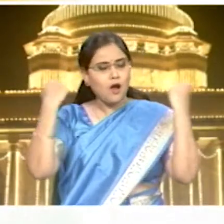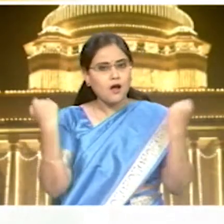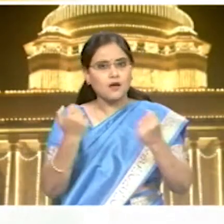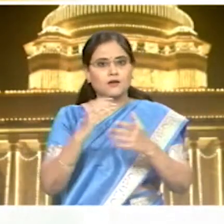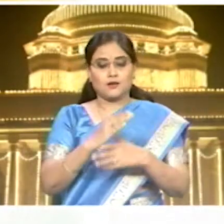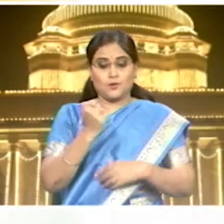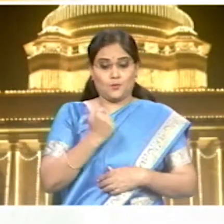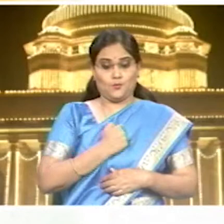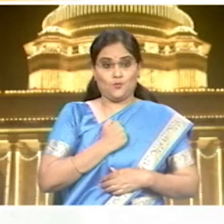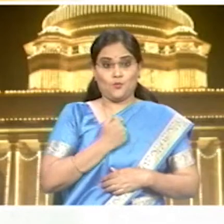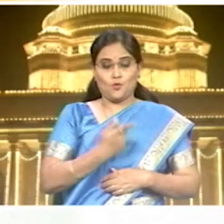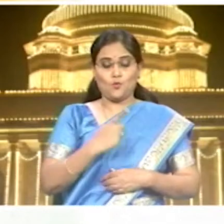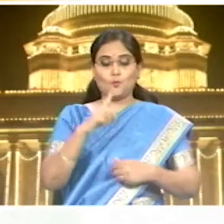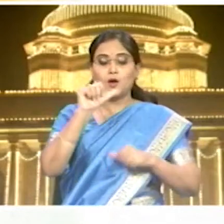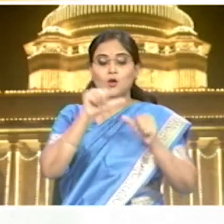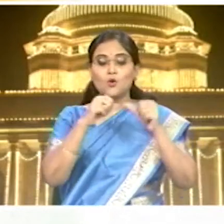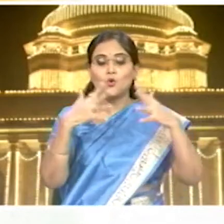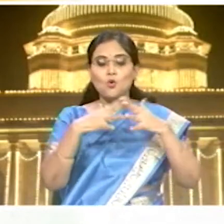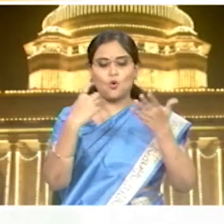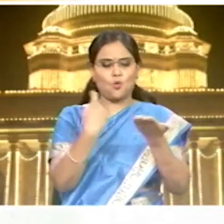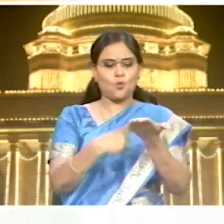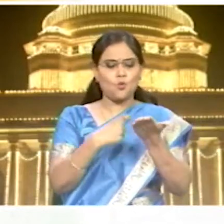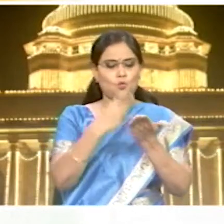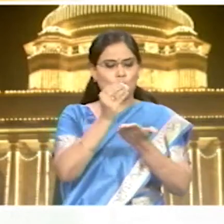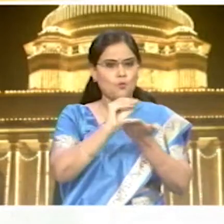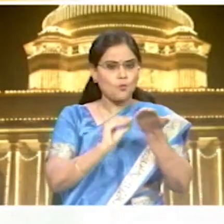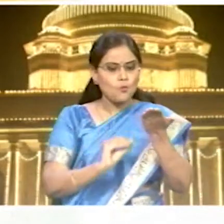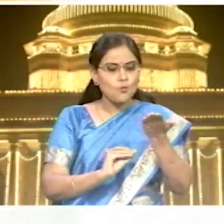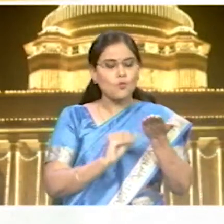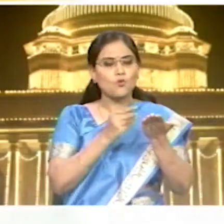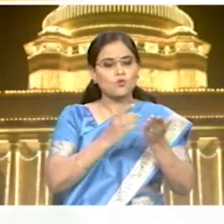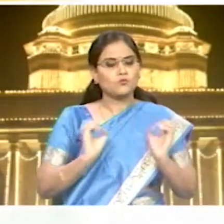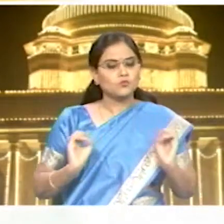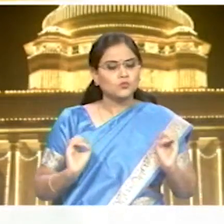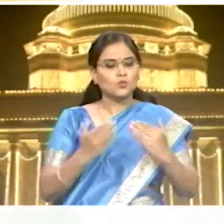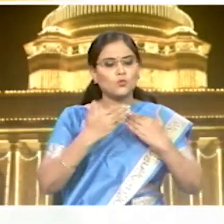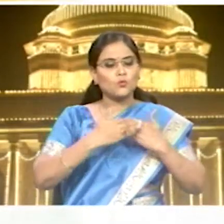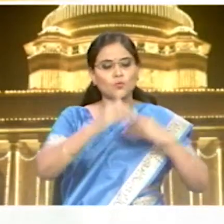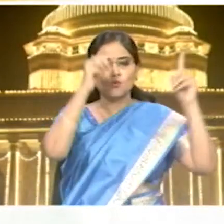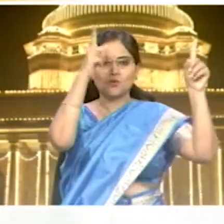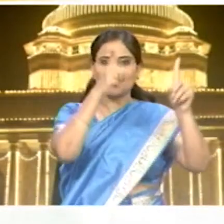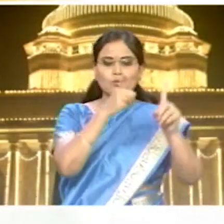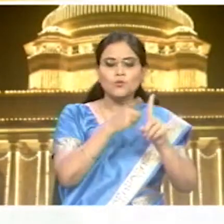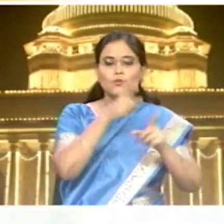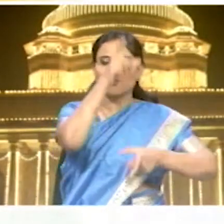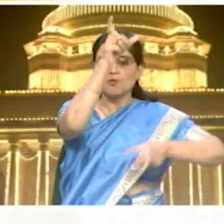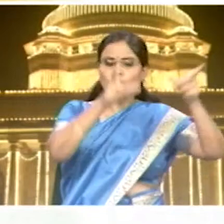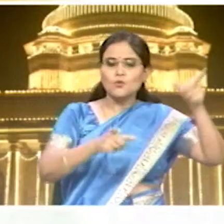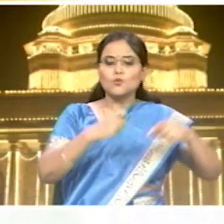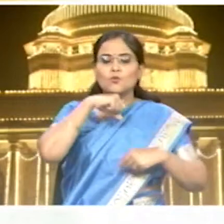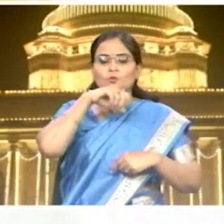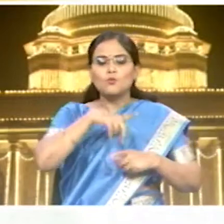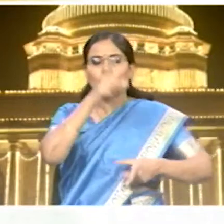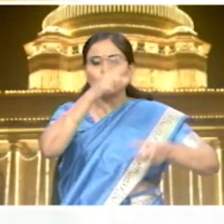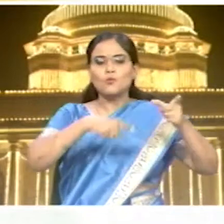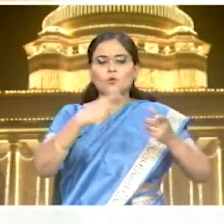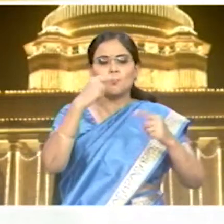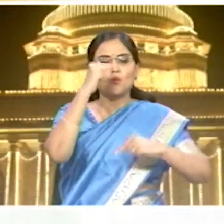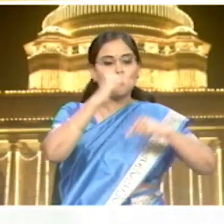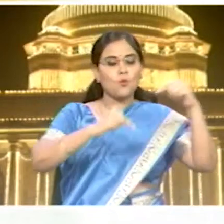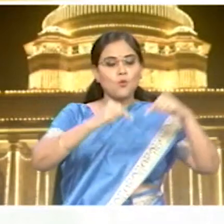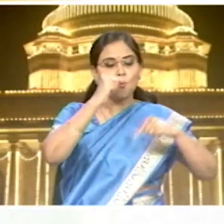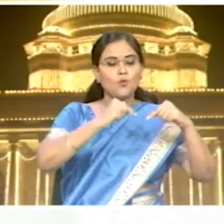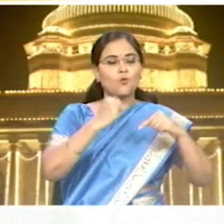हमारे गणतंत्र की शुरुआत से ही भारत ने सार्वभौमिक वयस्क मताधिकार को